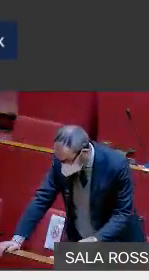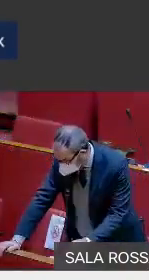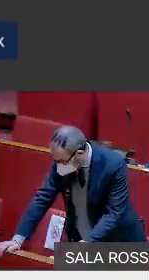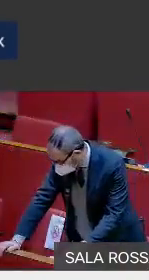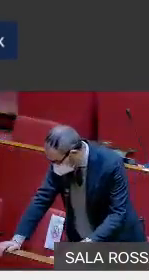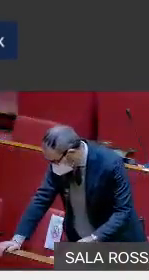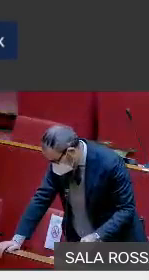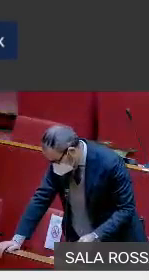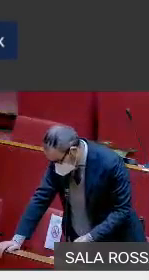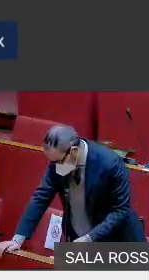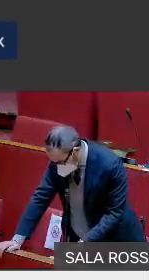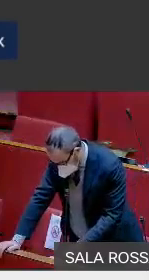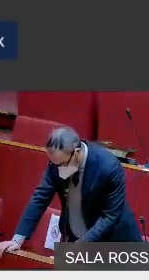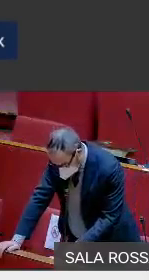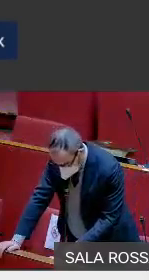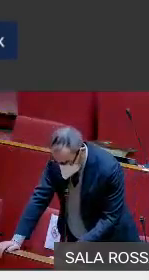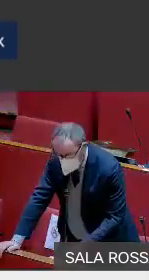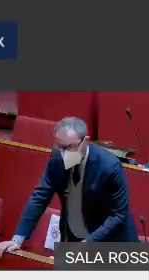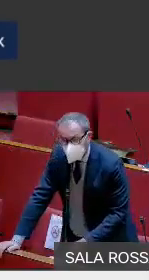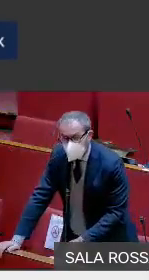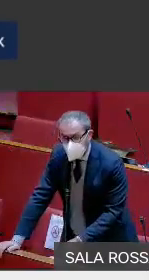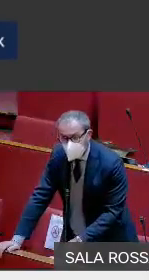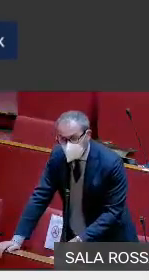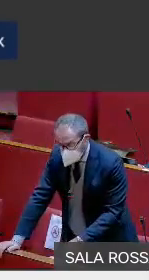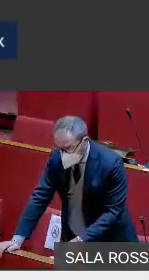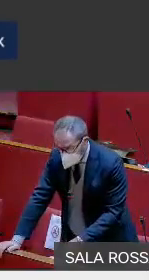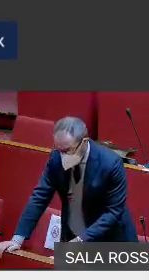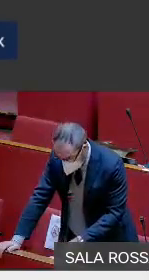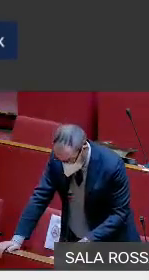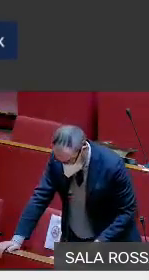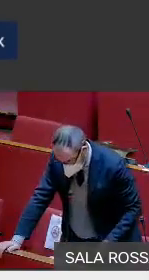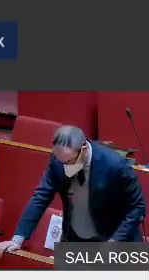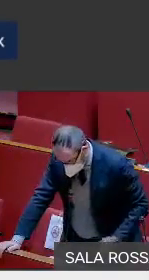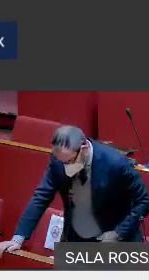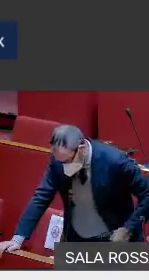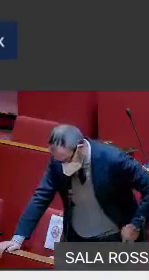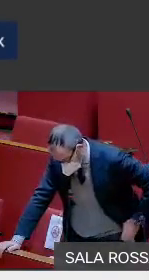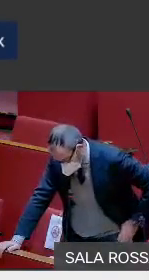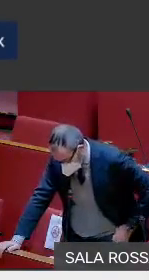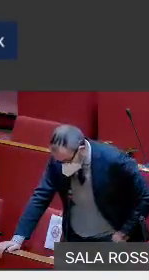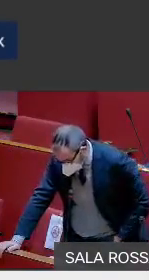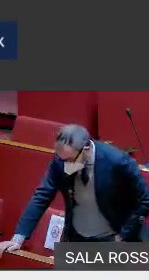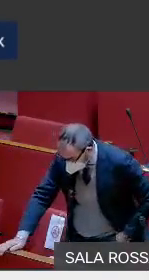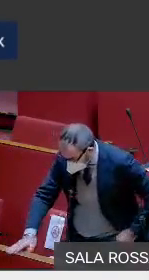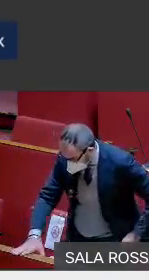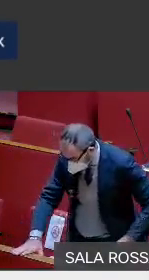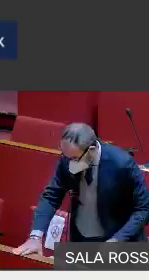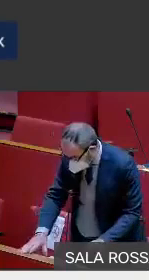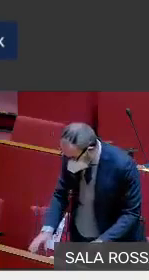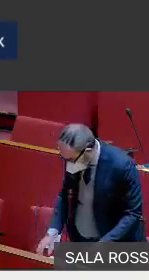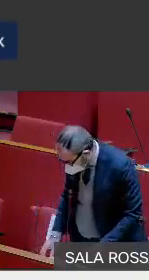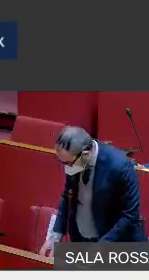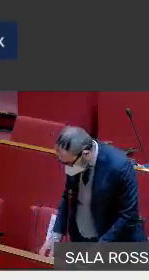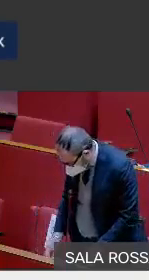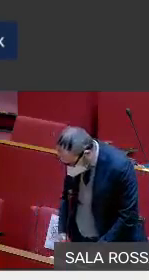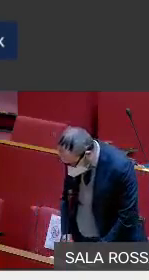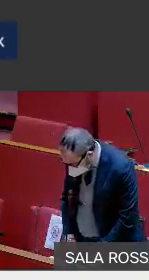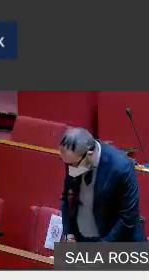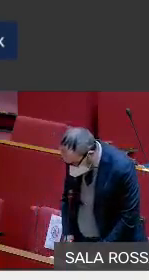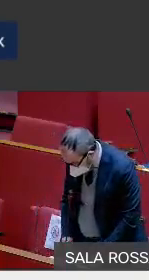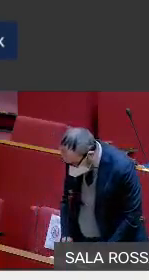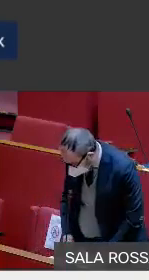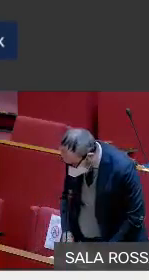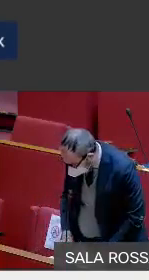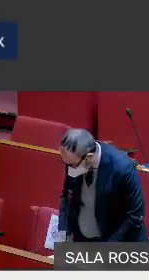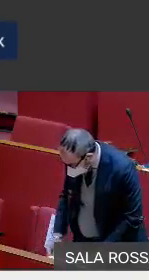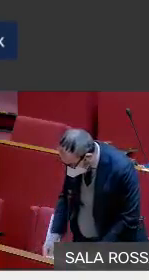ringrazio per far sì che che l'abbiano sintoni comunque all azioni di nuovi eventi sempre appunto